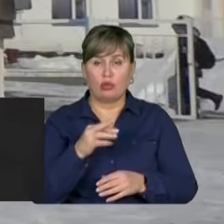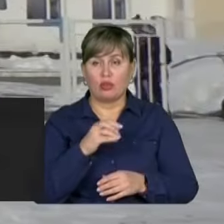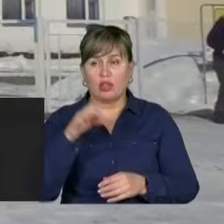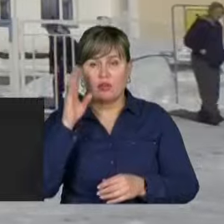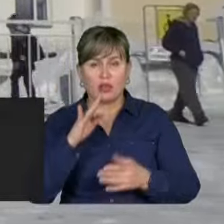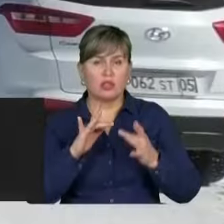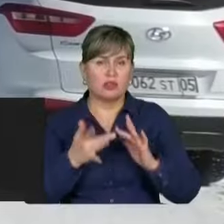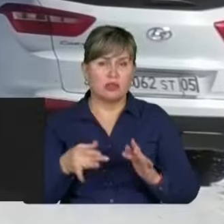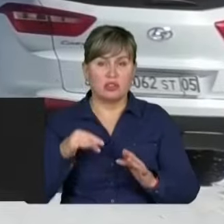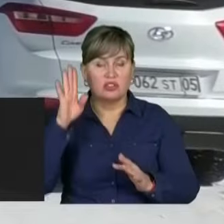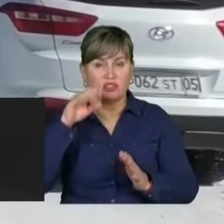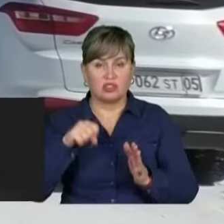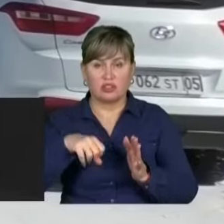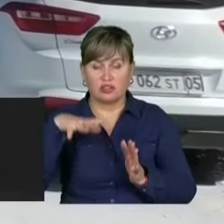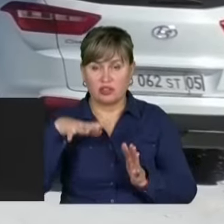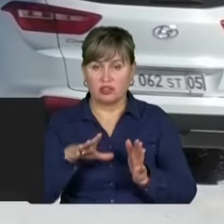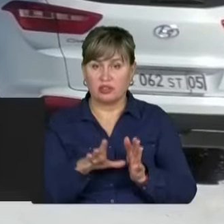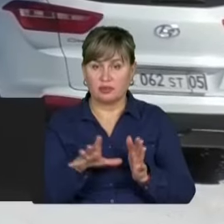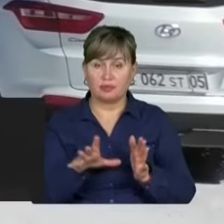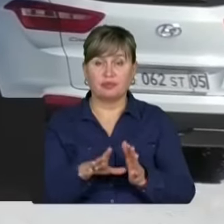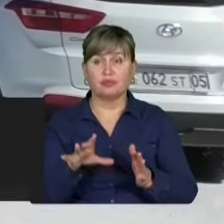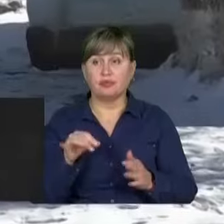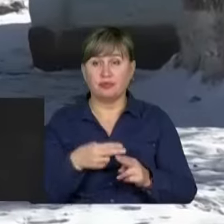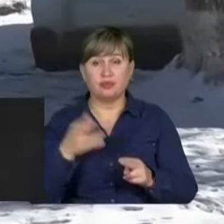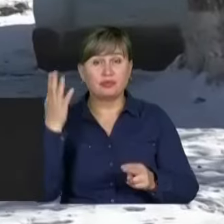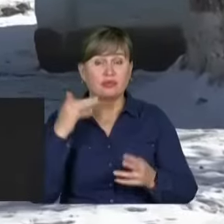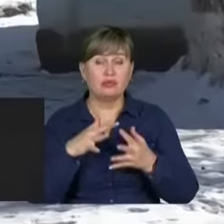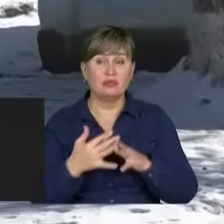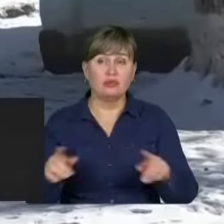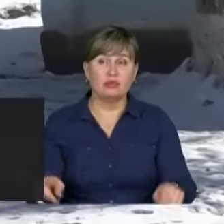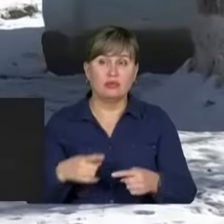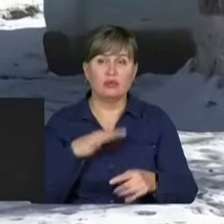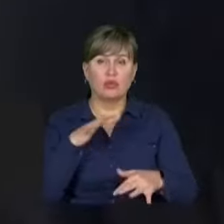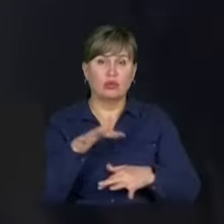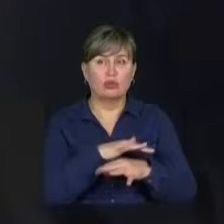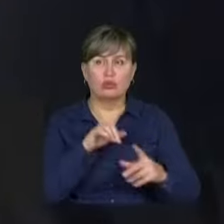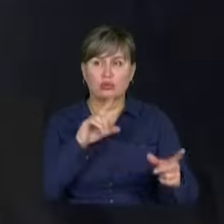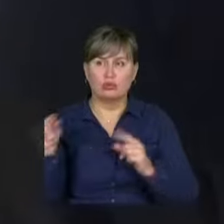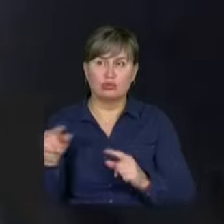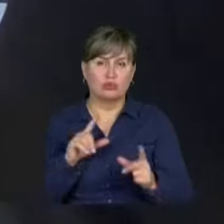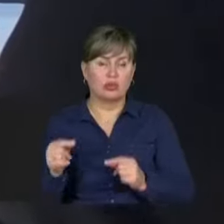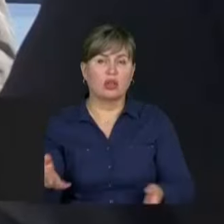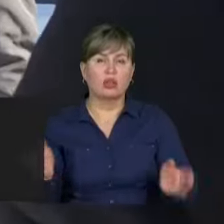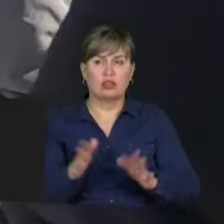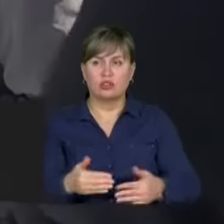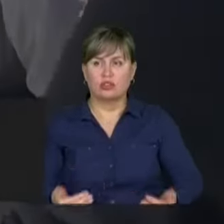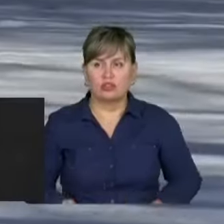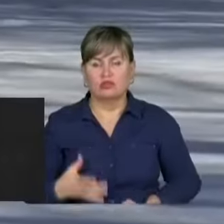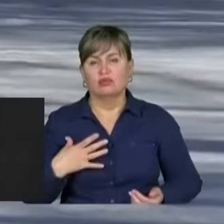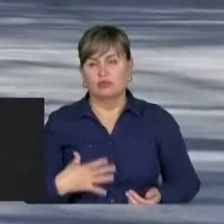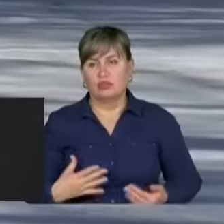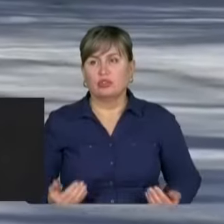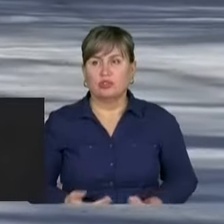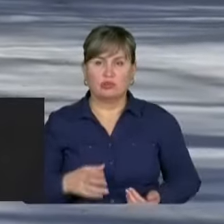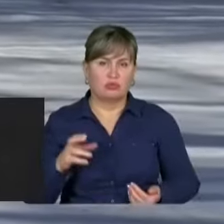с интернетом и электричеством. Из некогда процветавшего аула массово уезжают даже самые стойкие. Оставшиеся же сельчане вынуждены жить